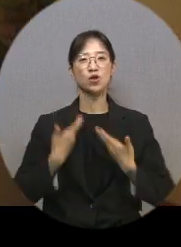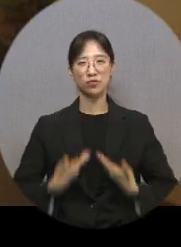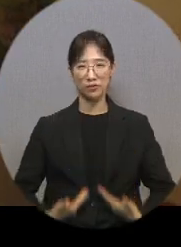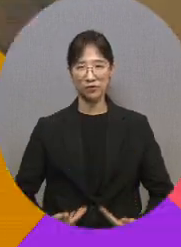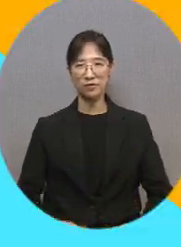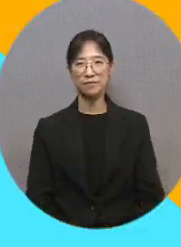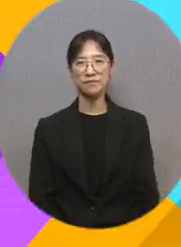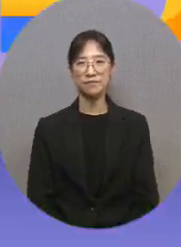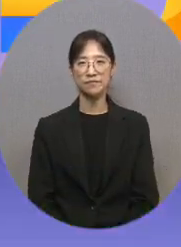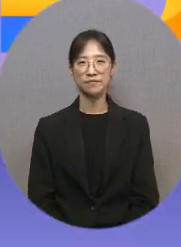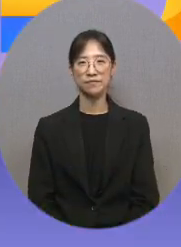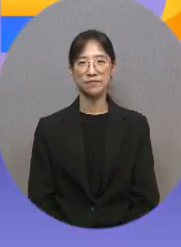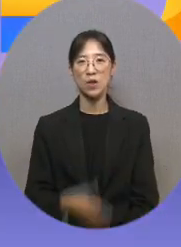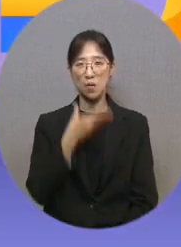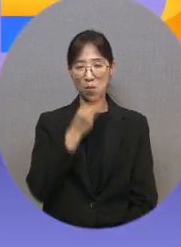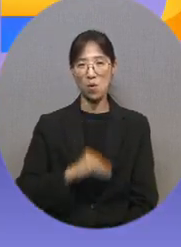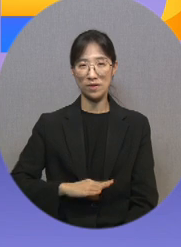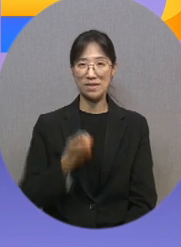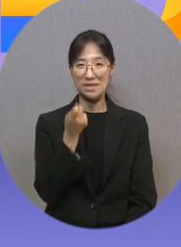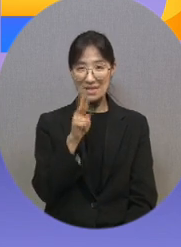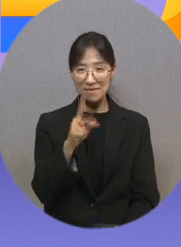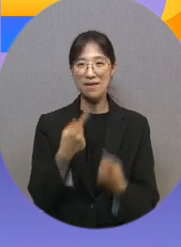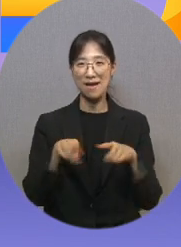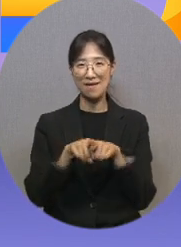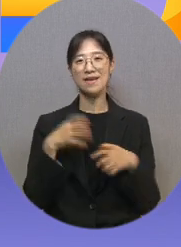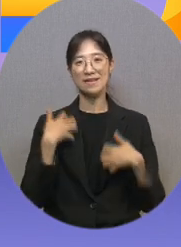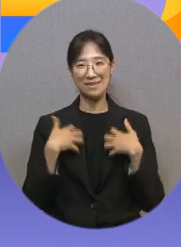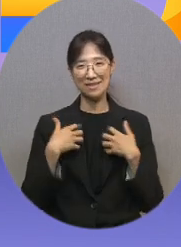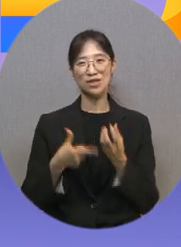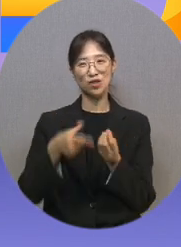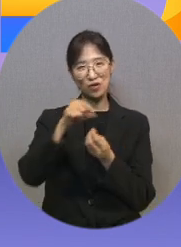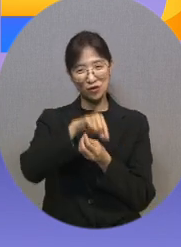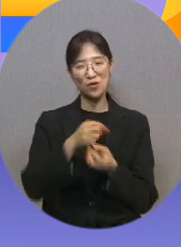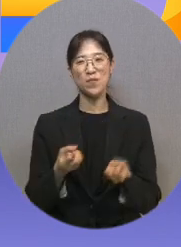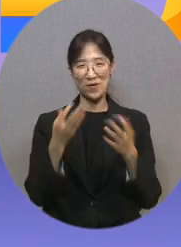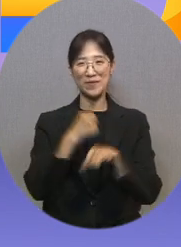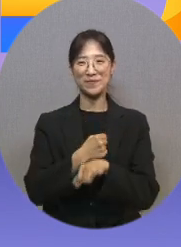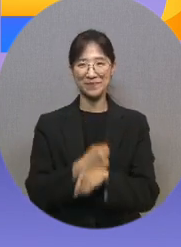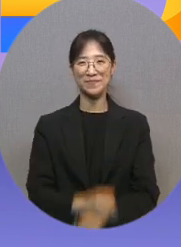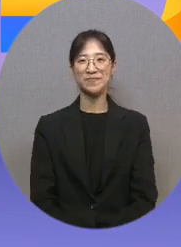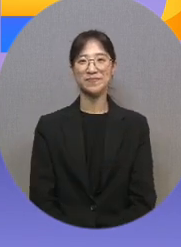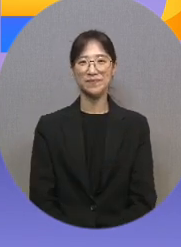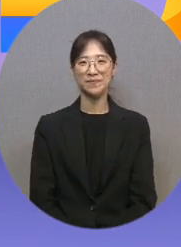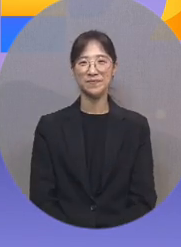정적. 복지TV와 함께 즐거운 추석 명절 보내세요.